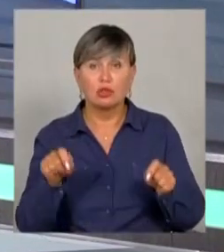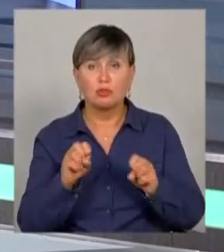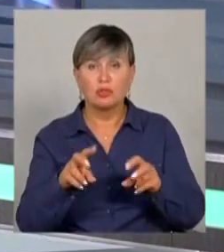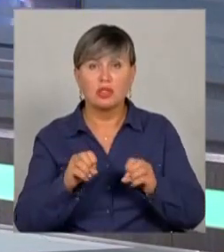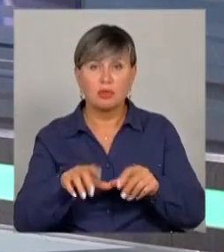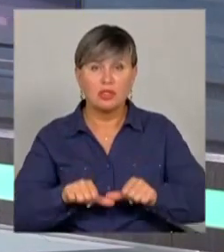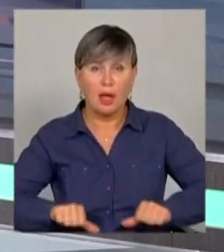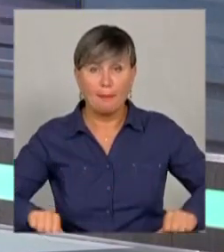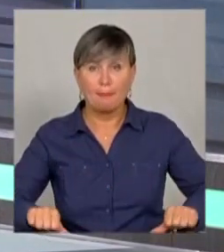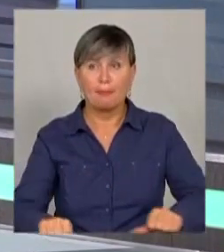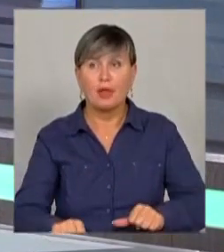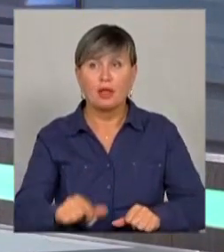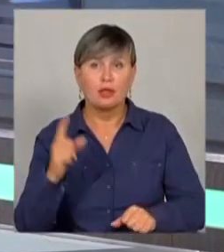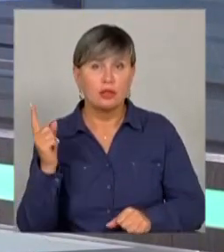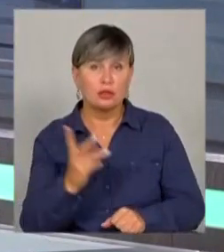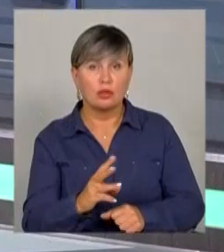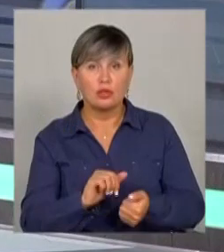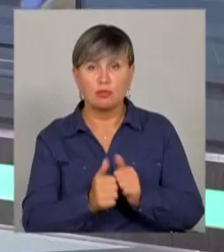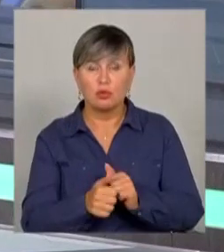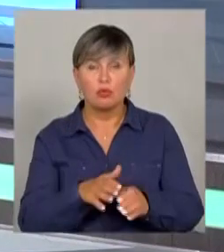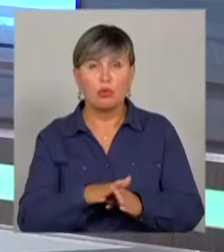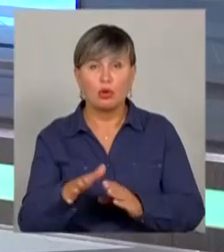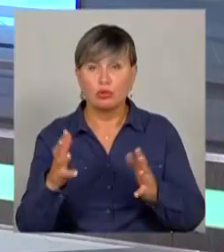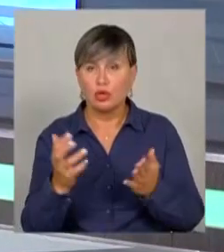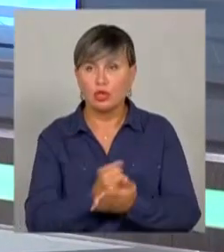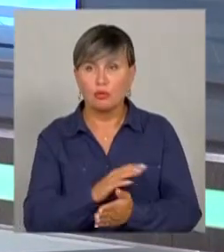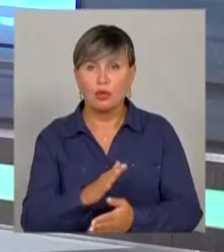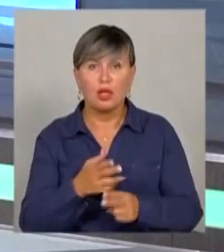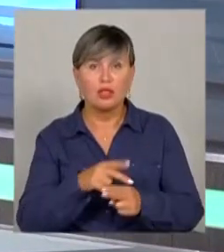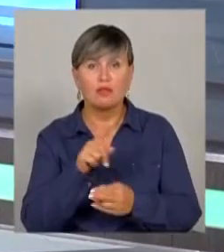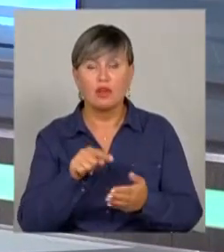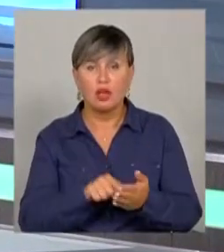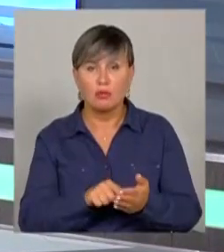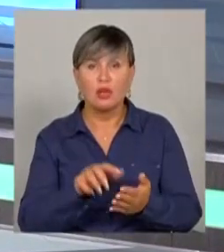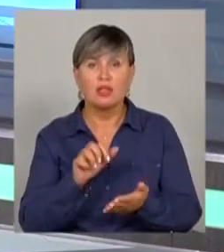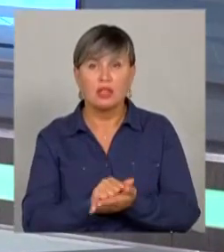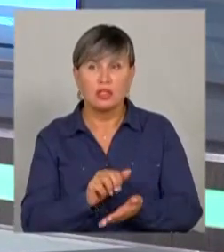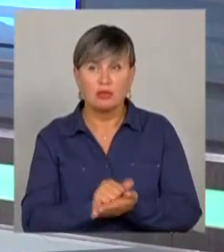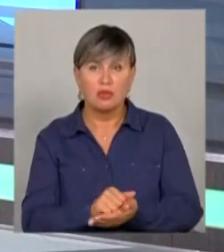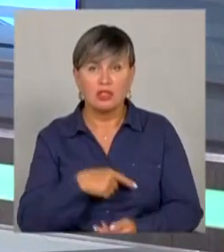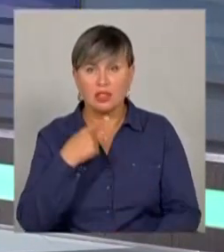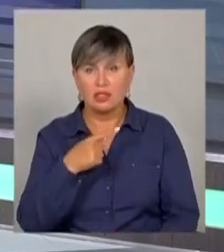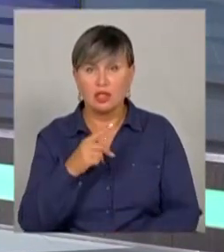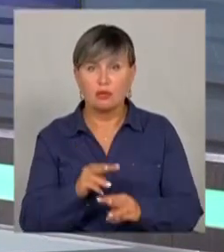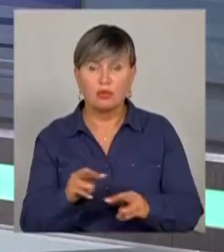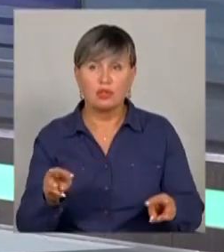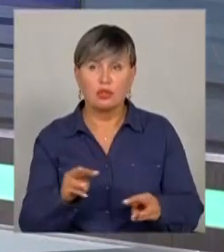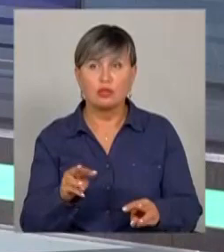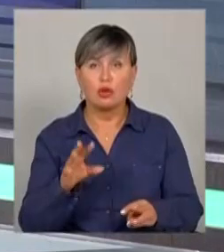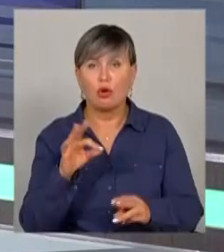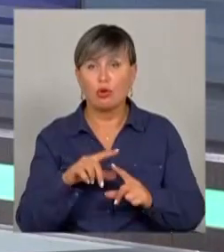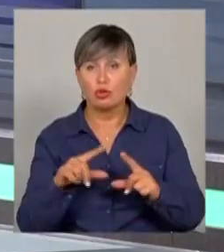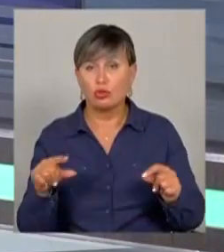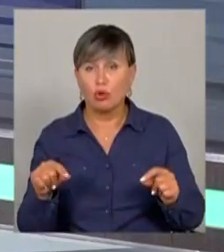вот решить проблемы трехсменки полностью не получится. Но этим вопросом ведомство занимается, отметил министр. О грядущей школьной